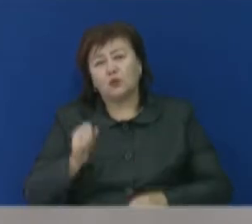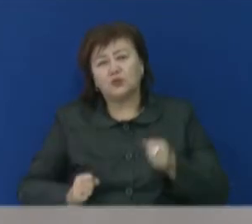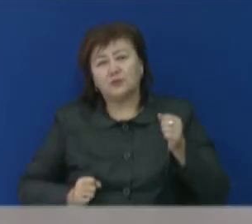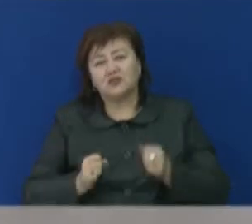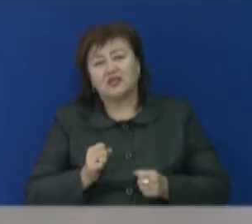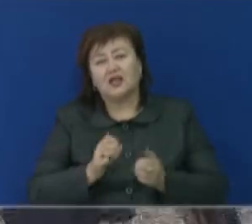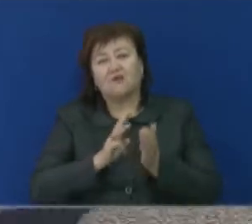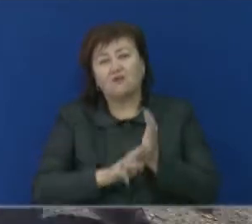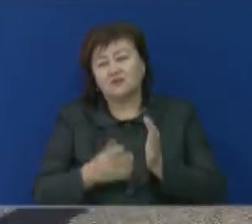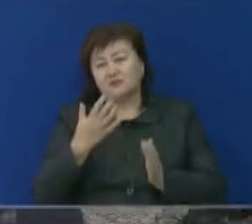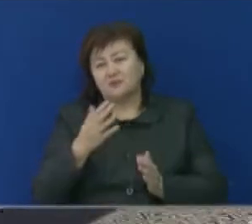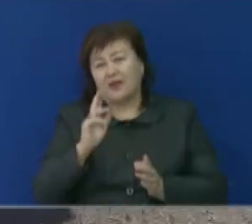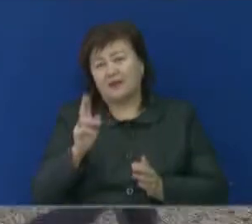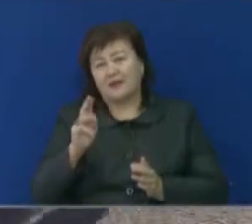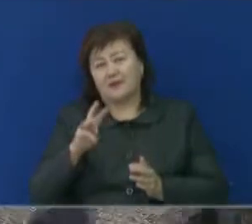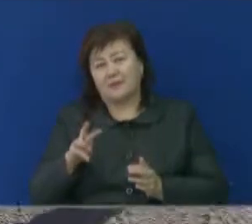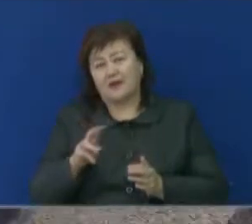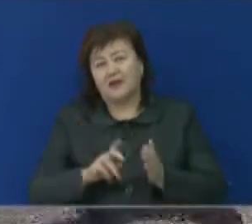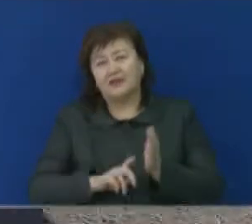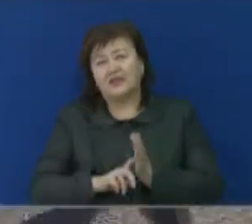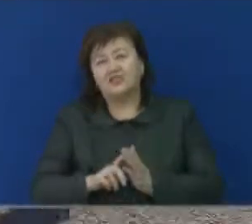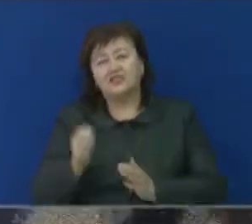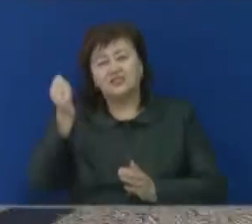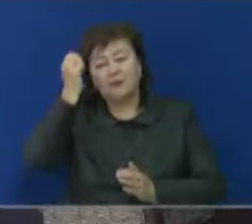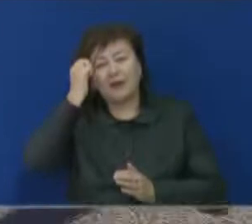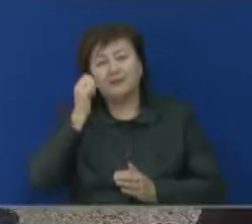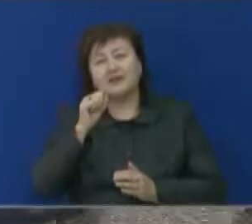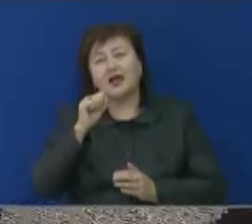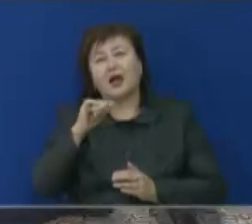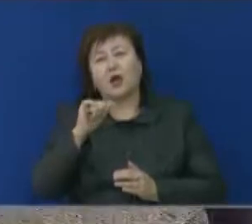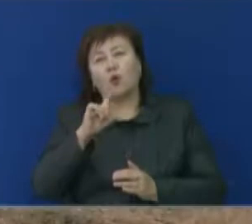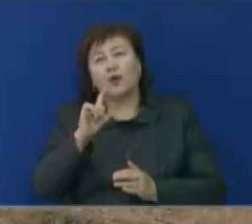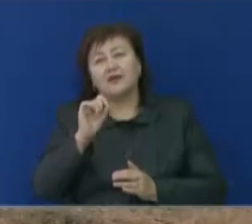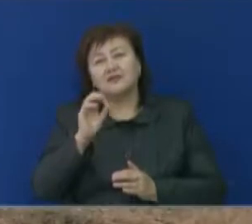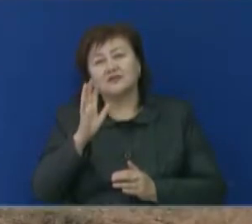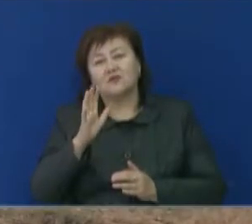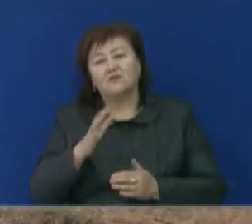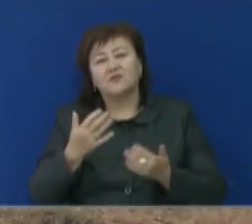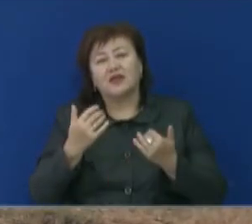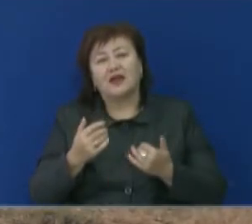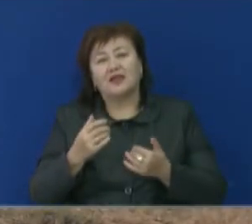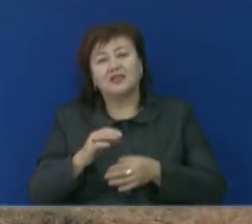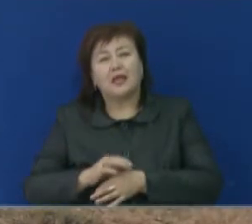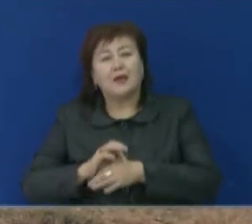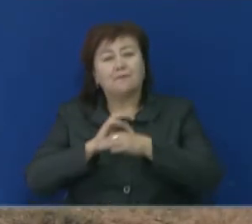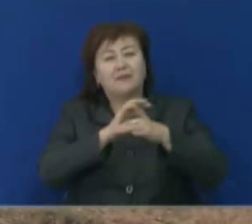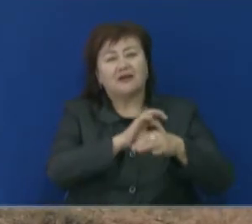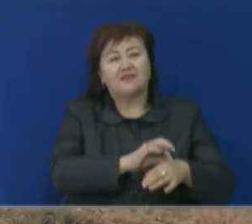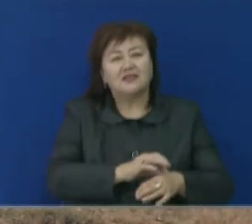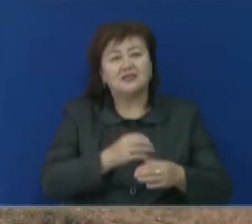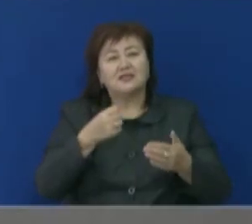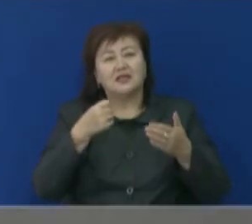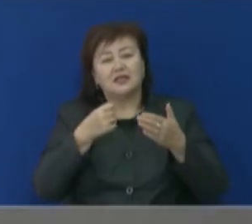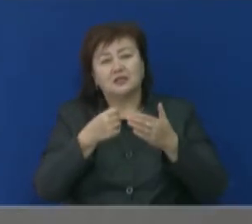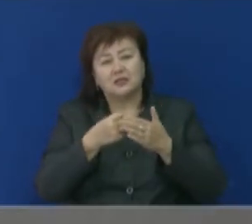шақырымдық ультрамарафон Мұхтар Әуезов алаңынан старт алды. Ультрамарафонға қатысушы ғалымды Абай жолына дейін Әлихан Бөкейхан